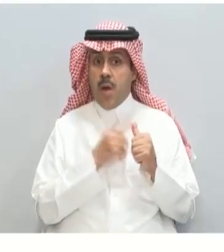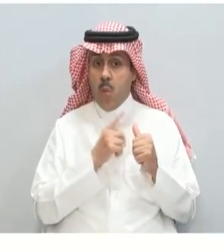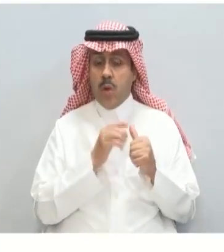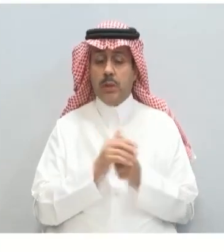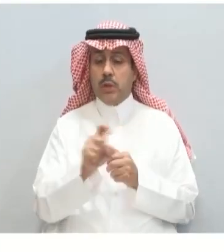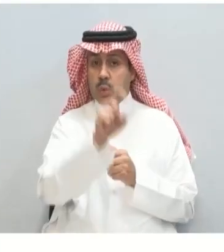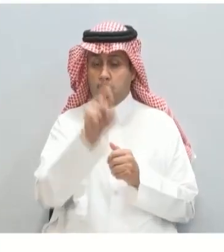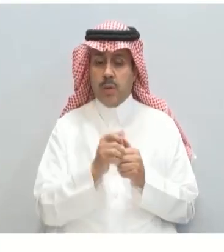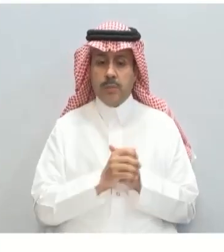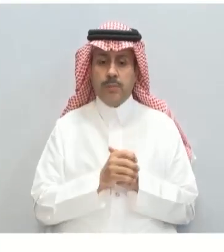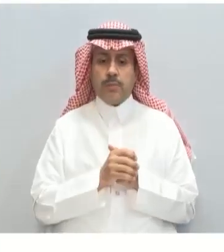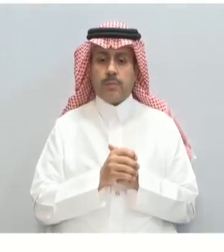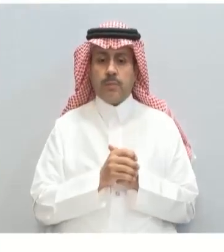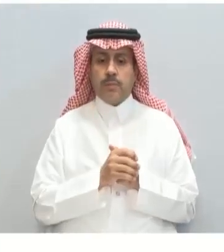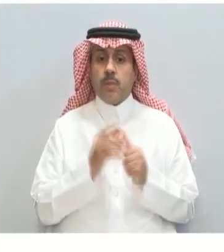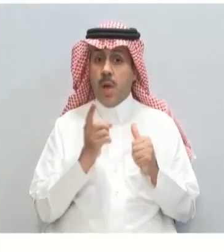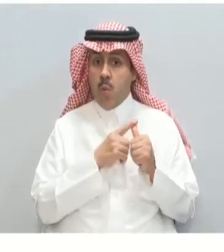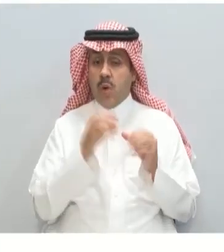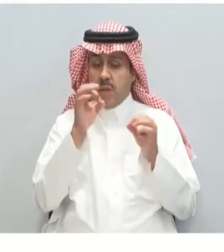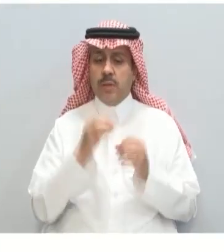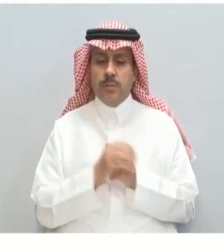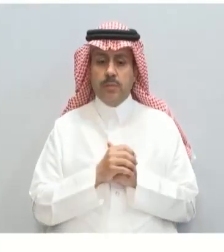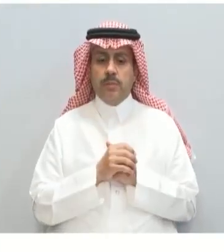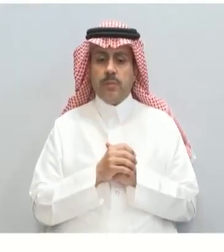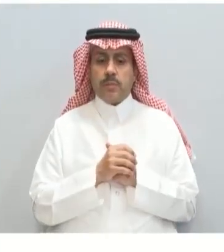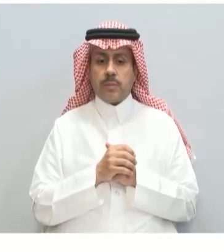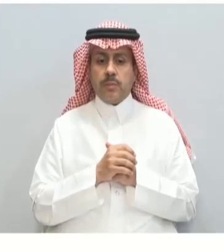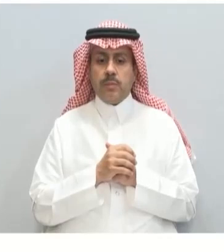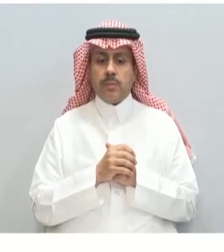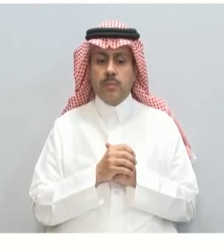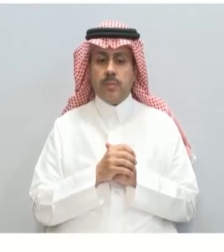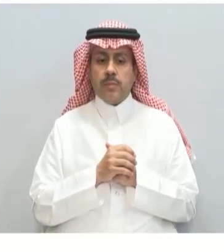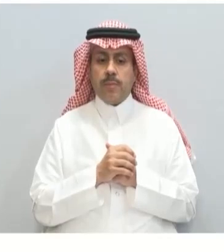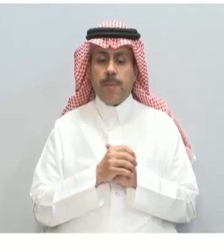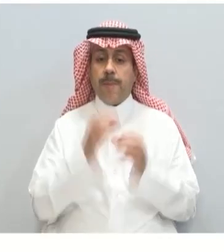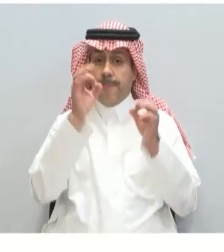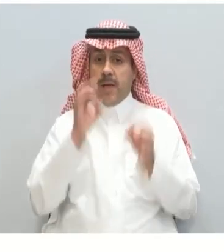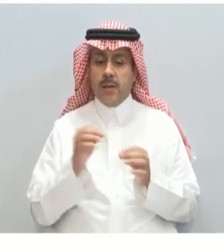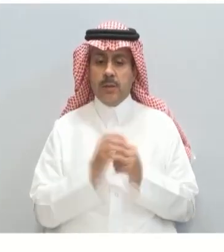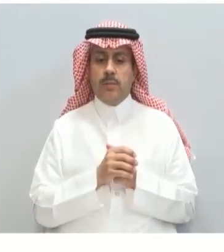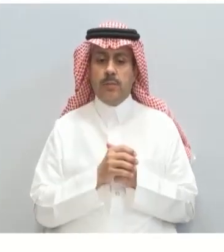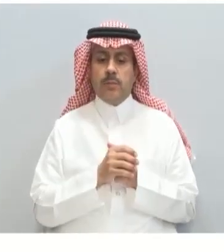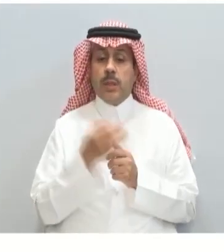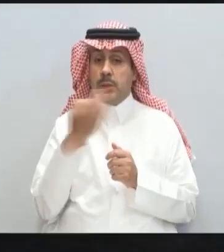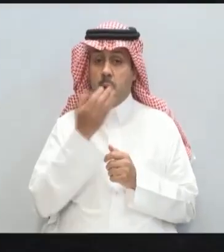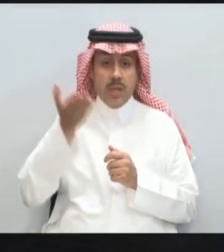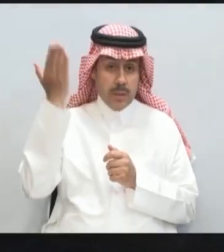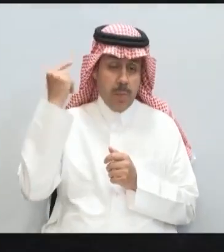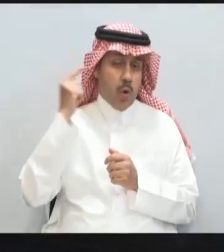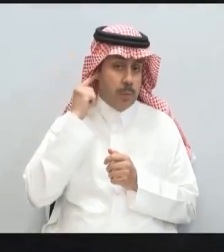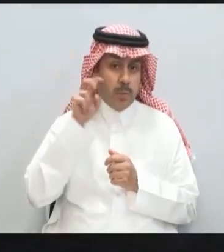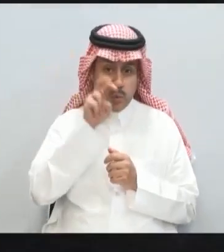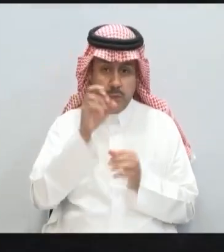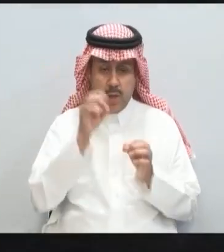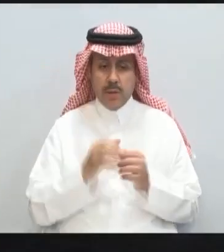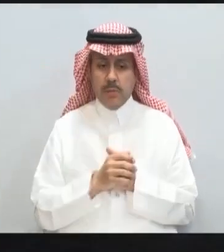التقويمات ومع اول الايات في هذه السوره امامكم الايات الكريمات تلوناها سابقا على